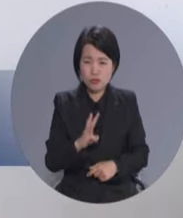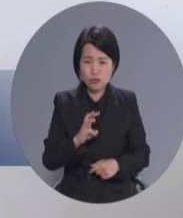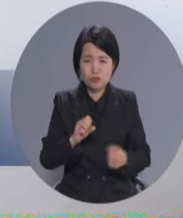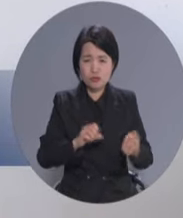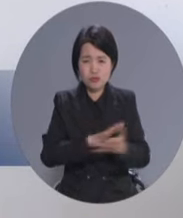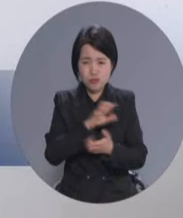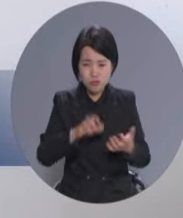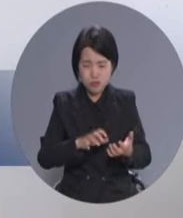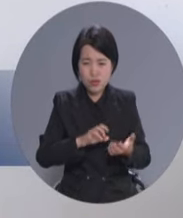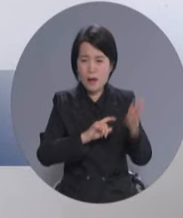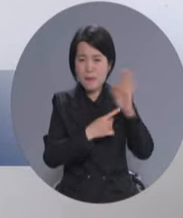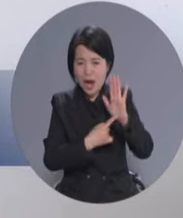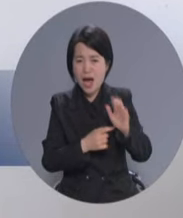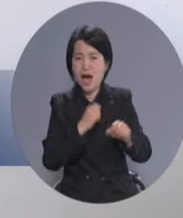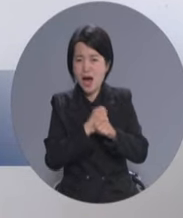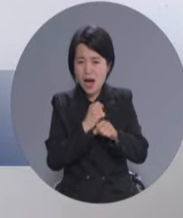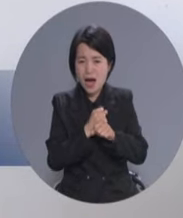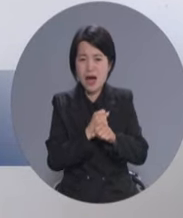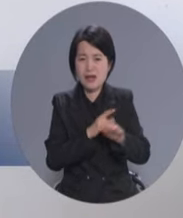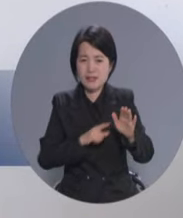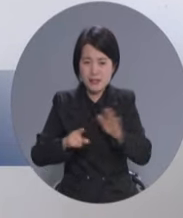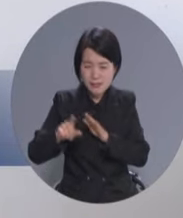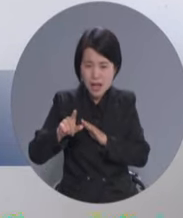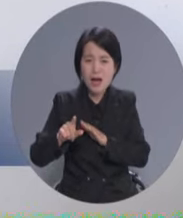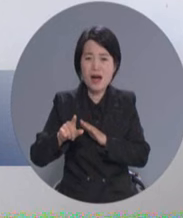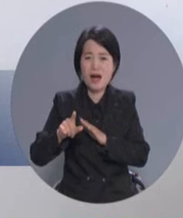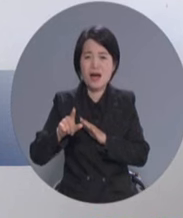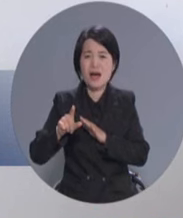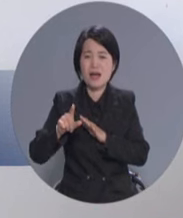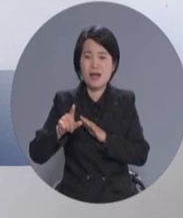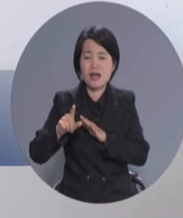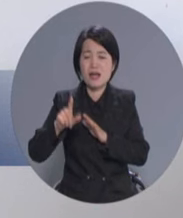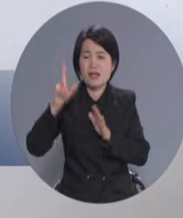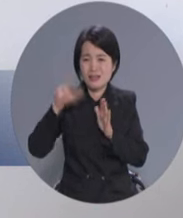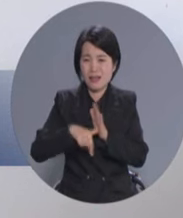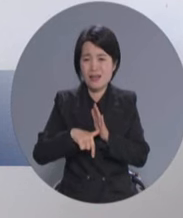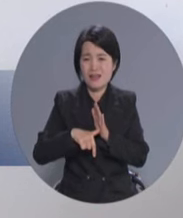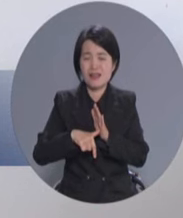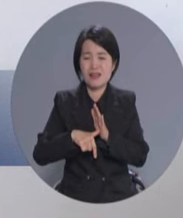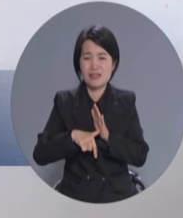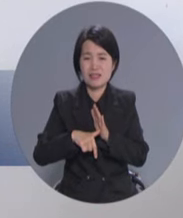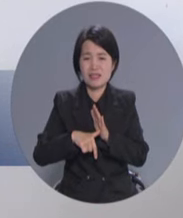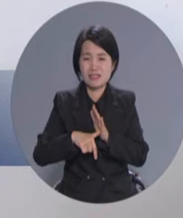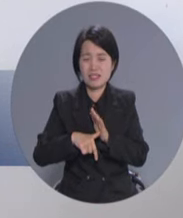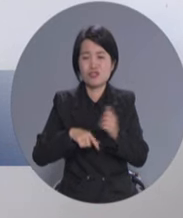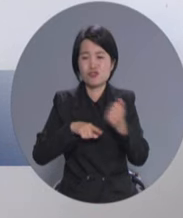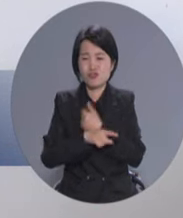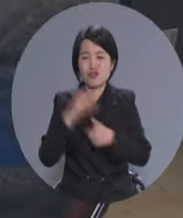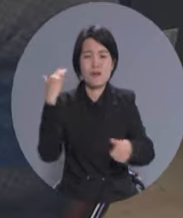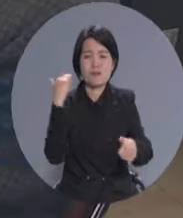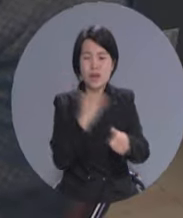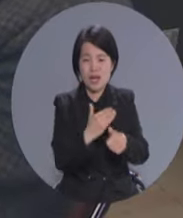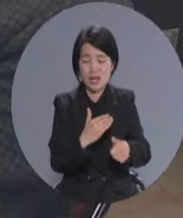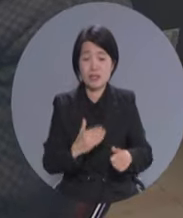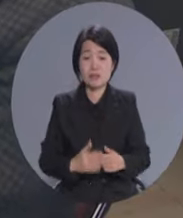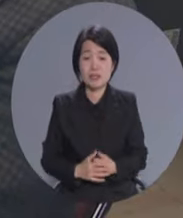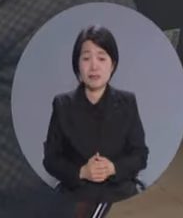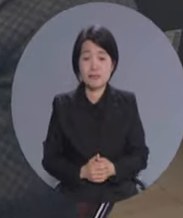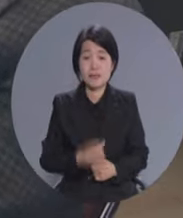것이 제작거부 운동으로 번졌고 그때 저도 앞장섰다는 이후로 해지게 됐었죠